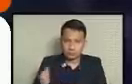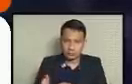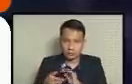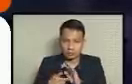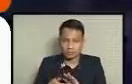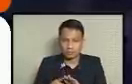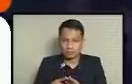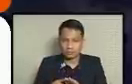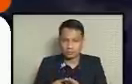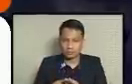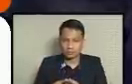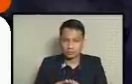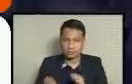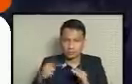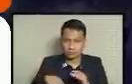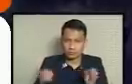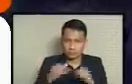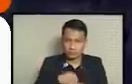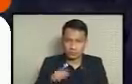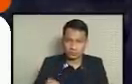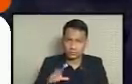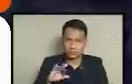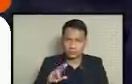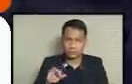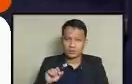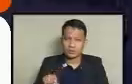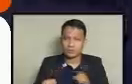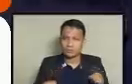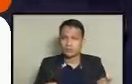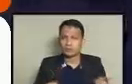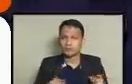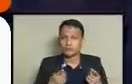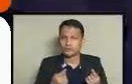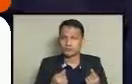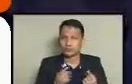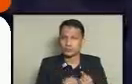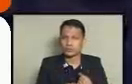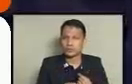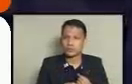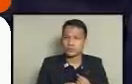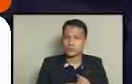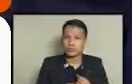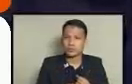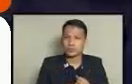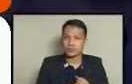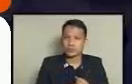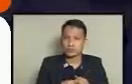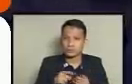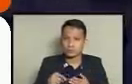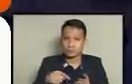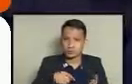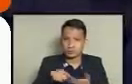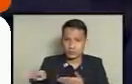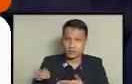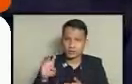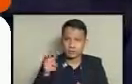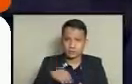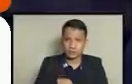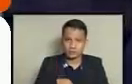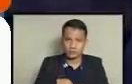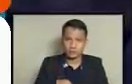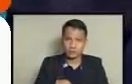at dito sa mismo opisina sa Krame. So, ibig sabihin, sir, ito pong ginawa sa kanila na siningil ng 4,000 at hindi